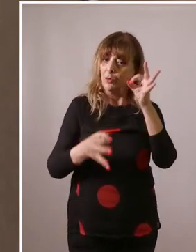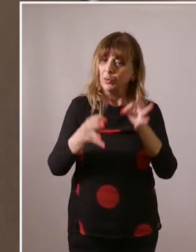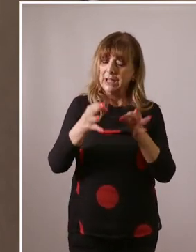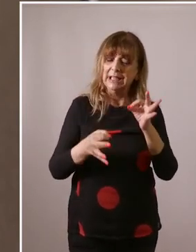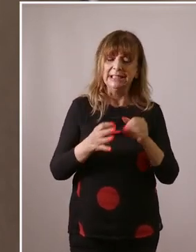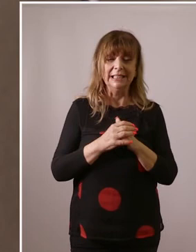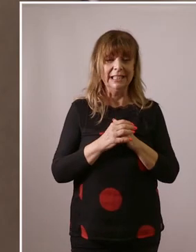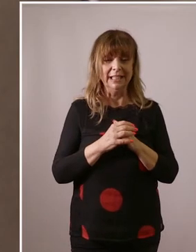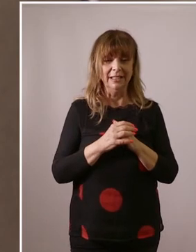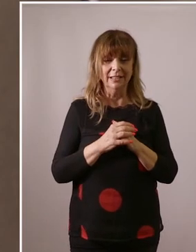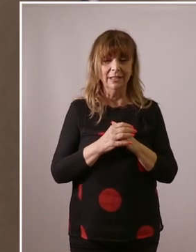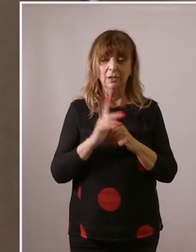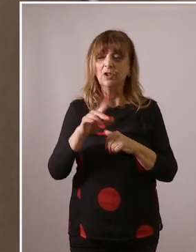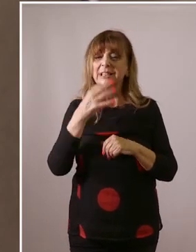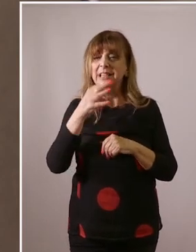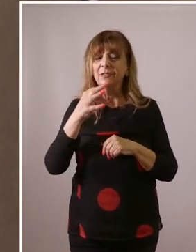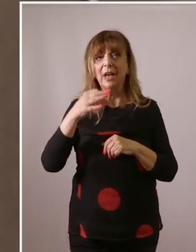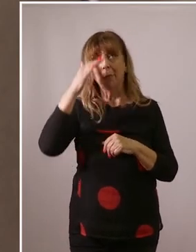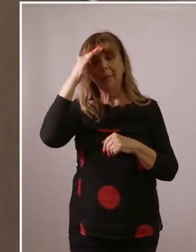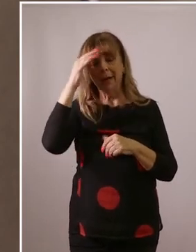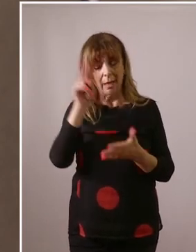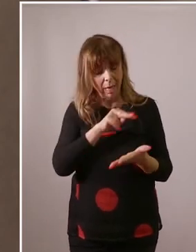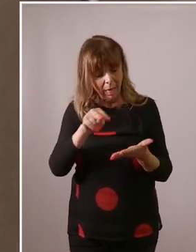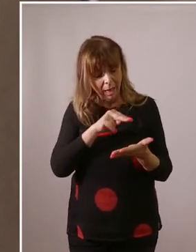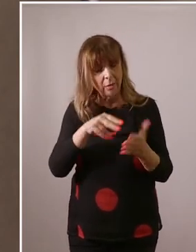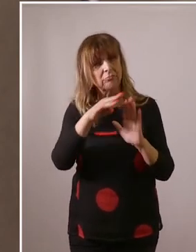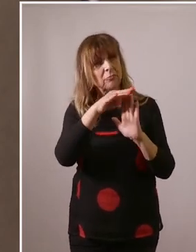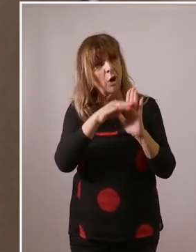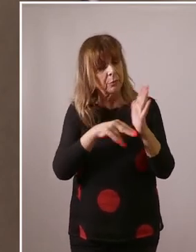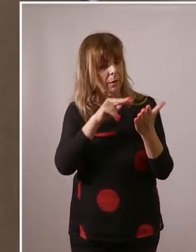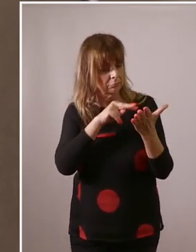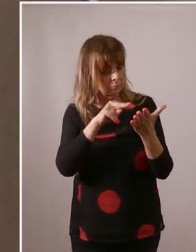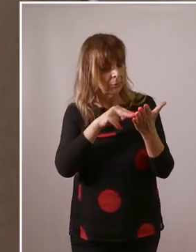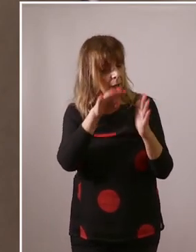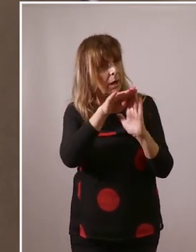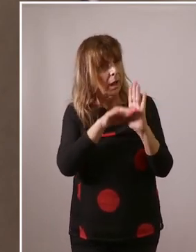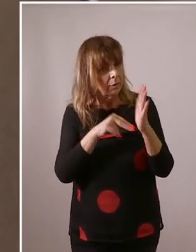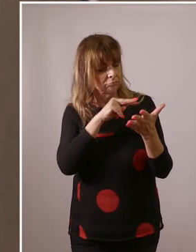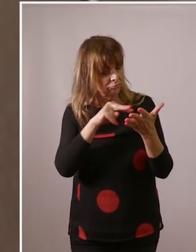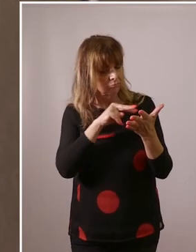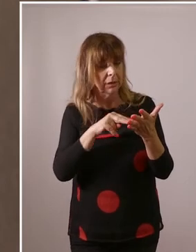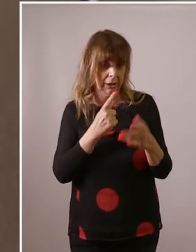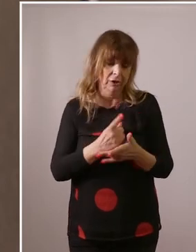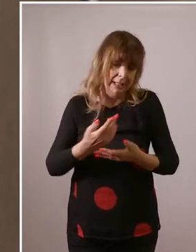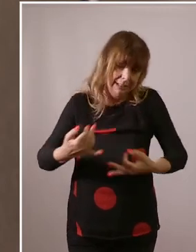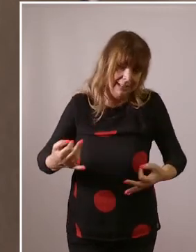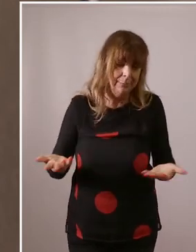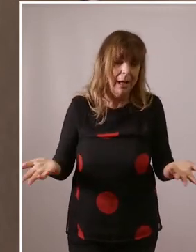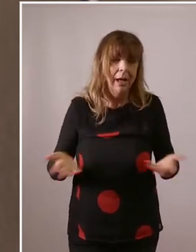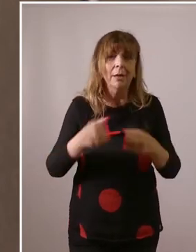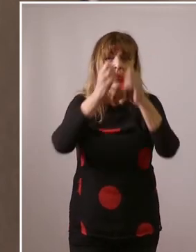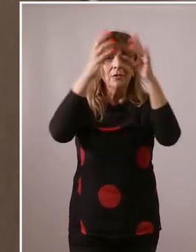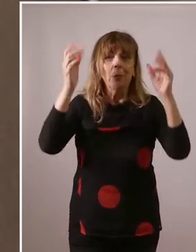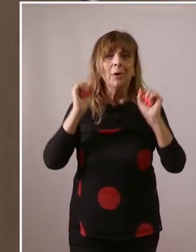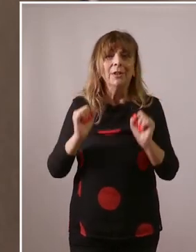solo imparare a leggere le norme reggere le regole certo queste necessarie neanche immaginare di